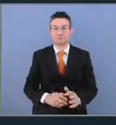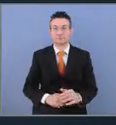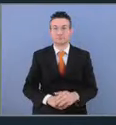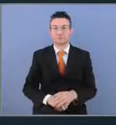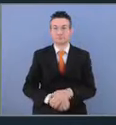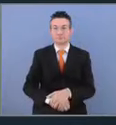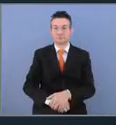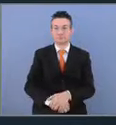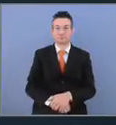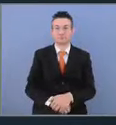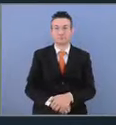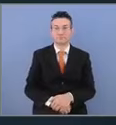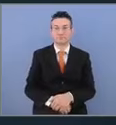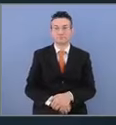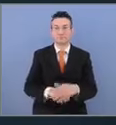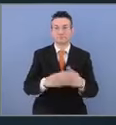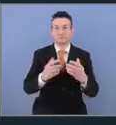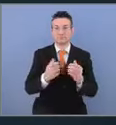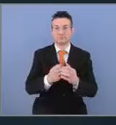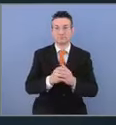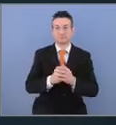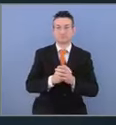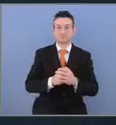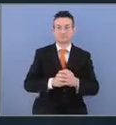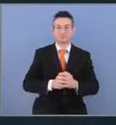Recording in progress.